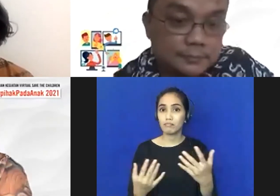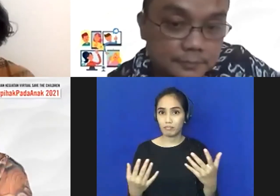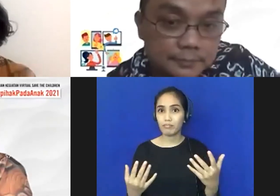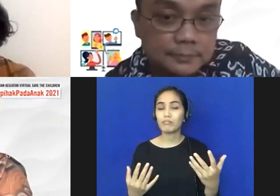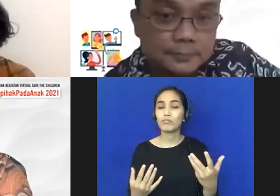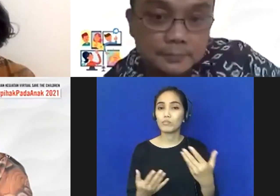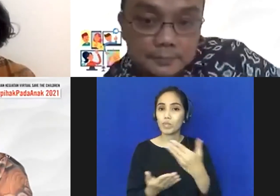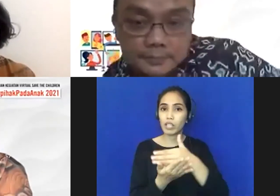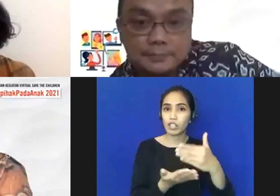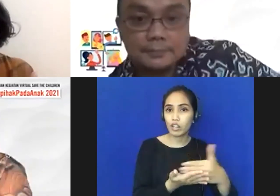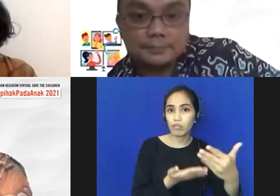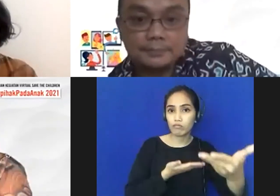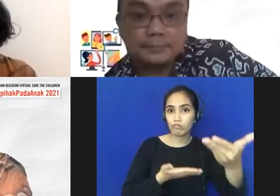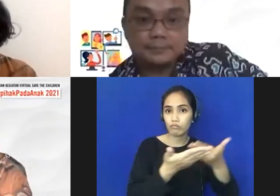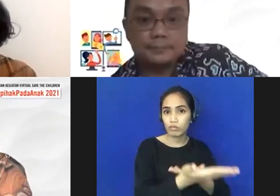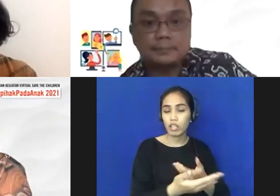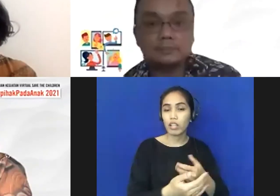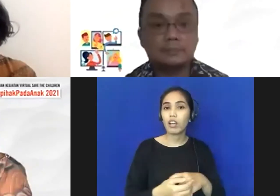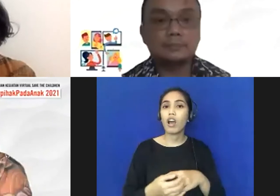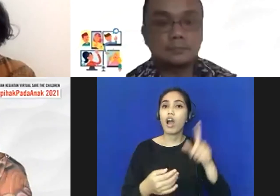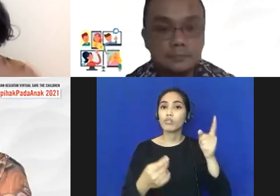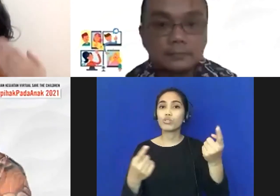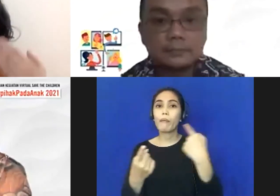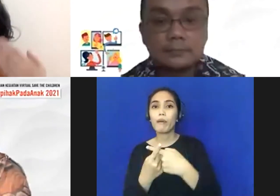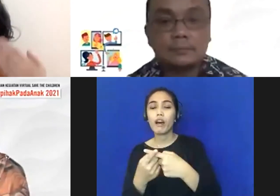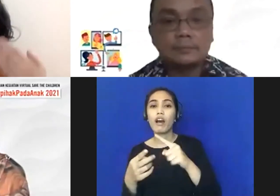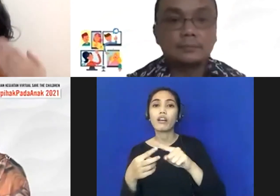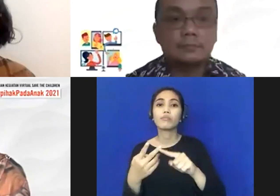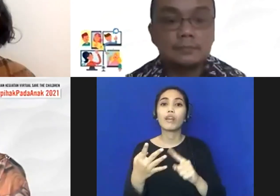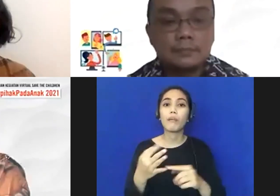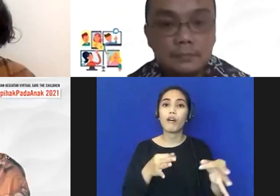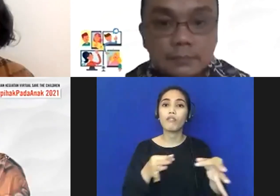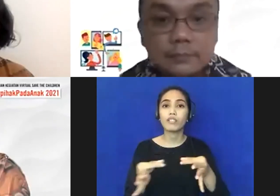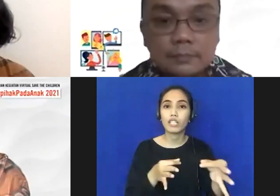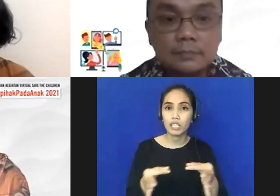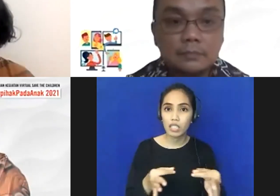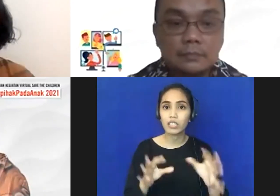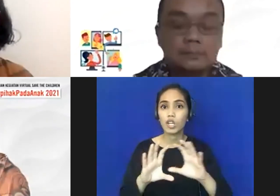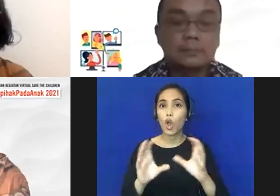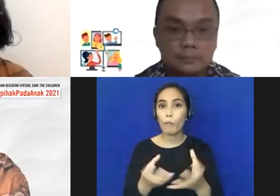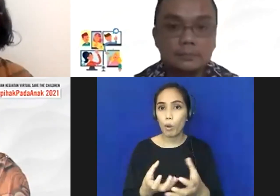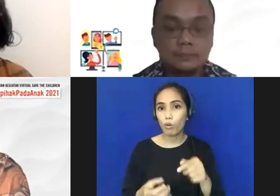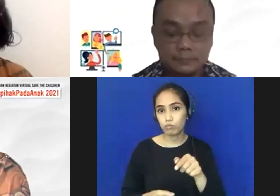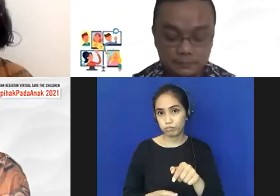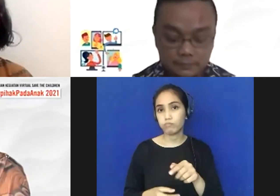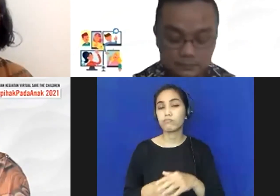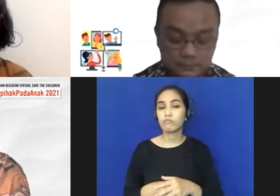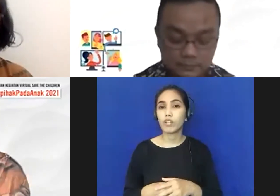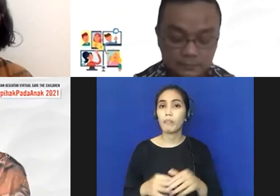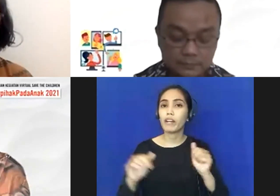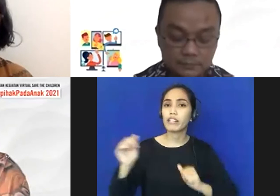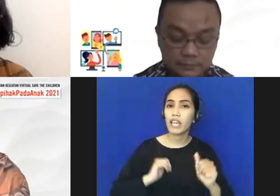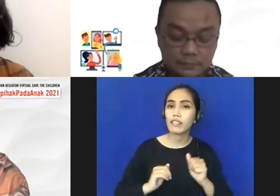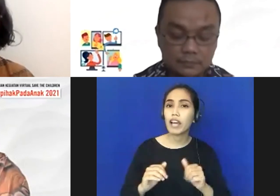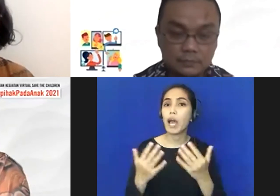tapi mungkin perlu ditambahkan aspek-aspek lain, terutama dalam memfasilitasi sebuah kelompok misalnya. Kemudian kegiatan-kegiatan